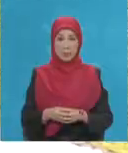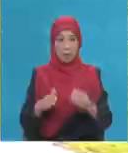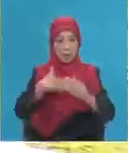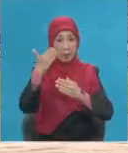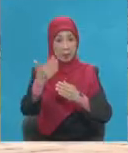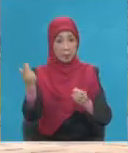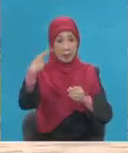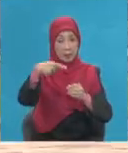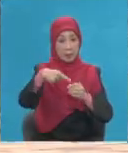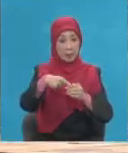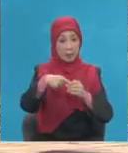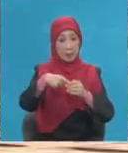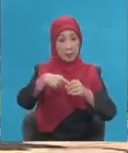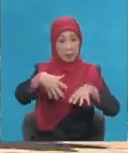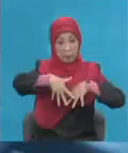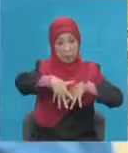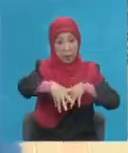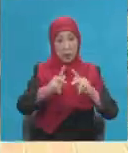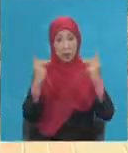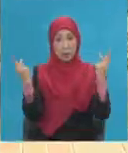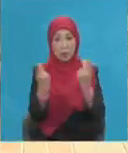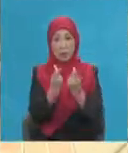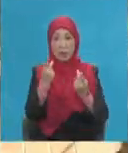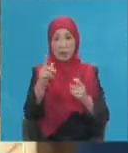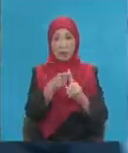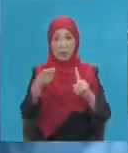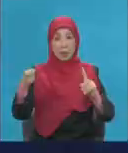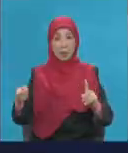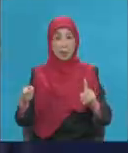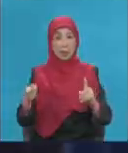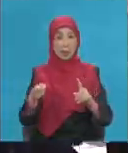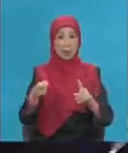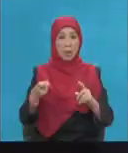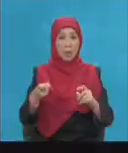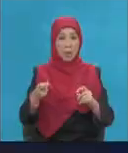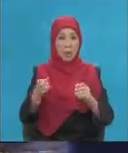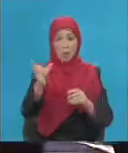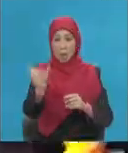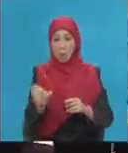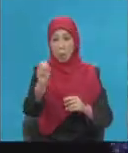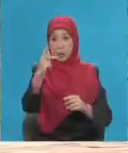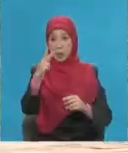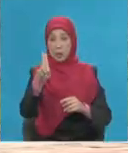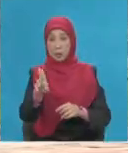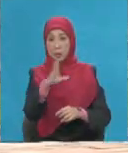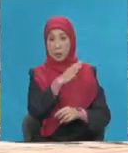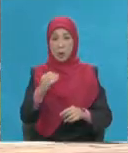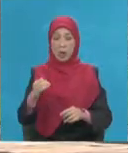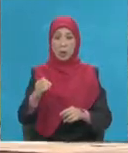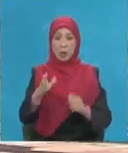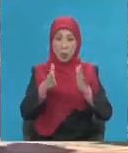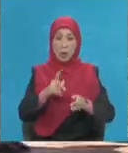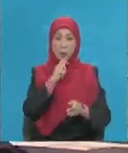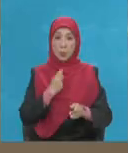Turut menyertai perbarisan, kumpulan masyarakat Bestari terdiri daripada orang Kelantan Upaya OKU, Warga